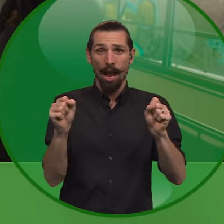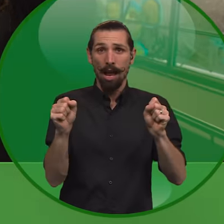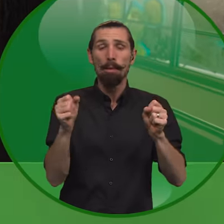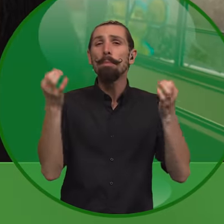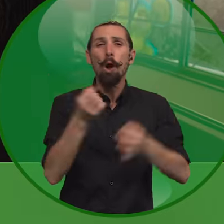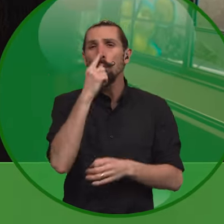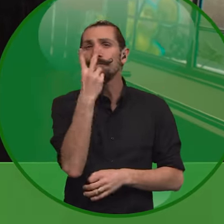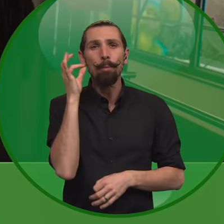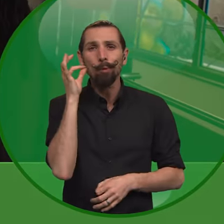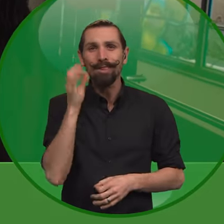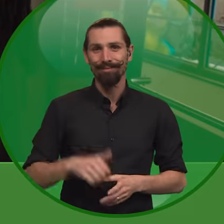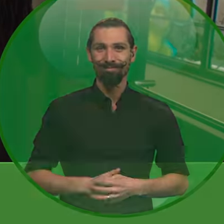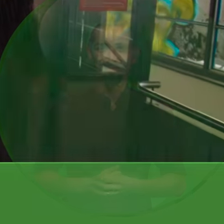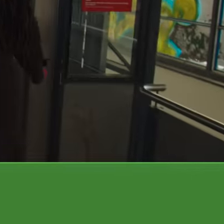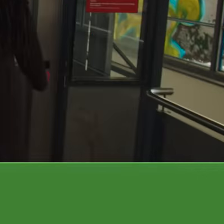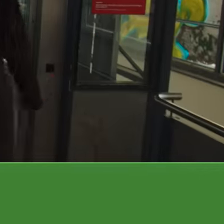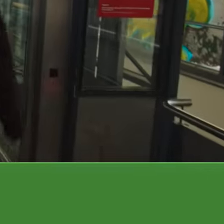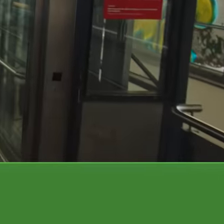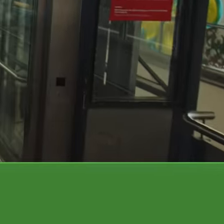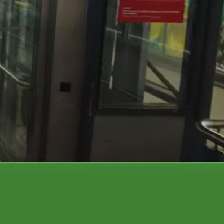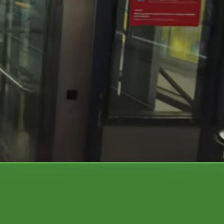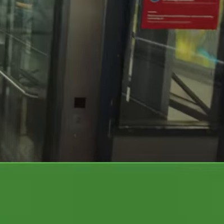etwa 2 Minuten.